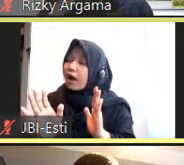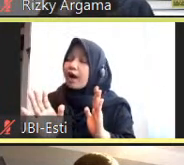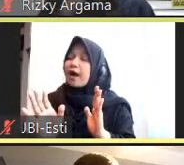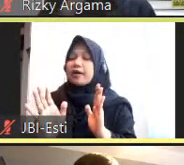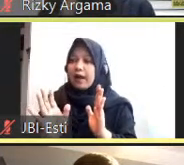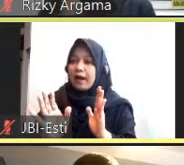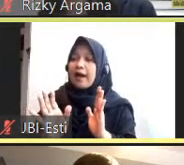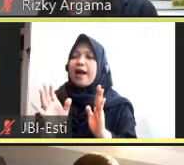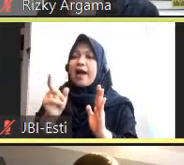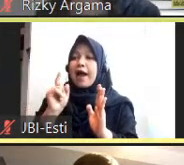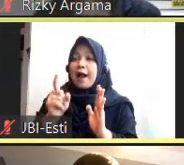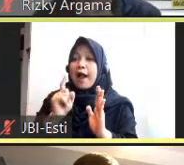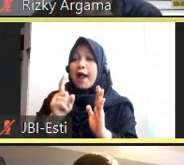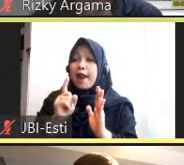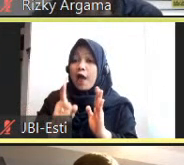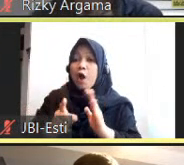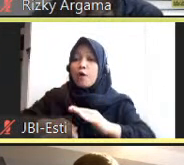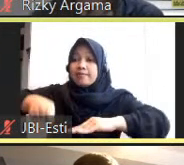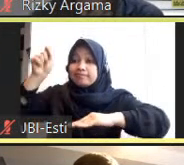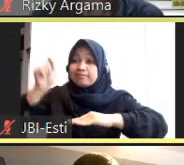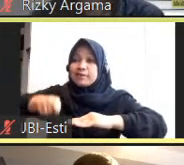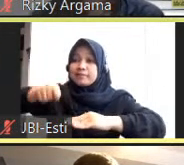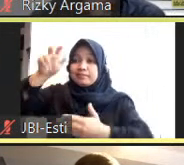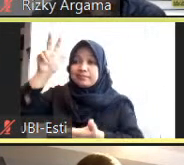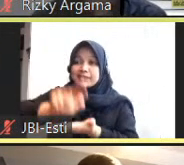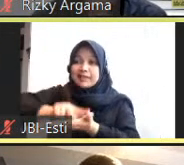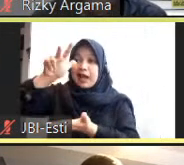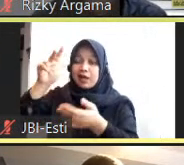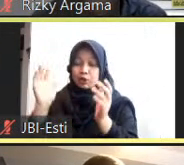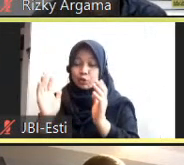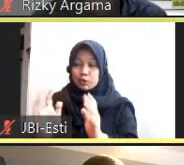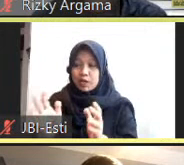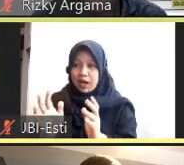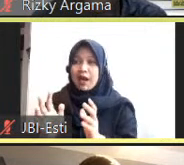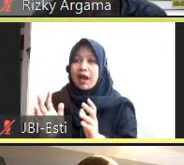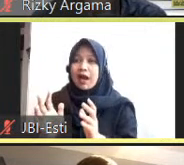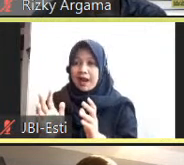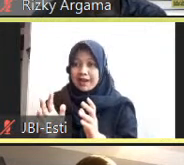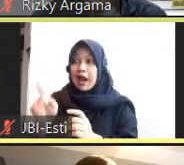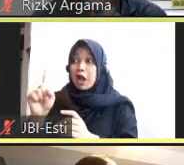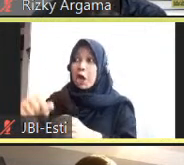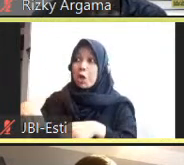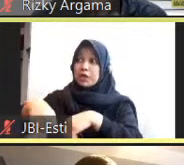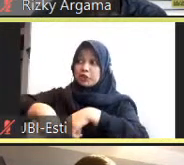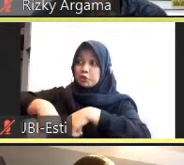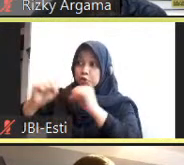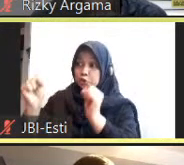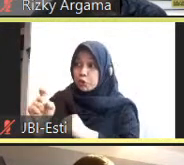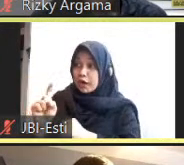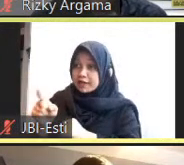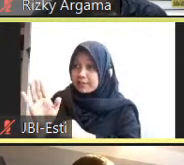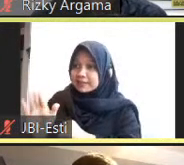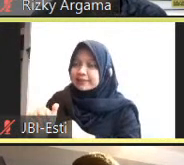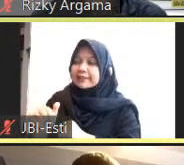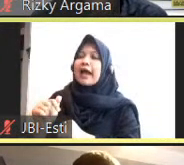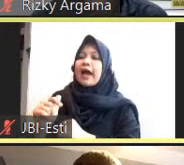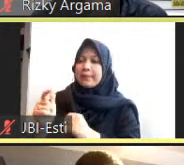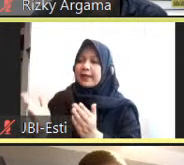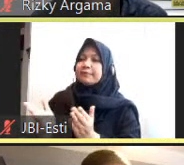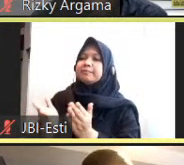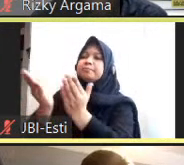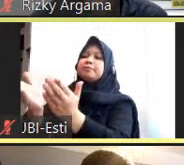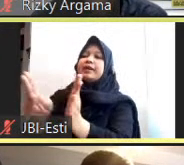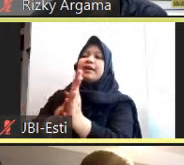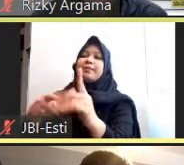sudah diketok, disahkan, ketika masih ada yang tidak setuju silakan ke MK. Nah, kita khawatirkan